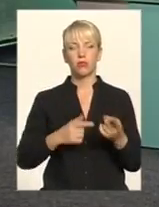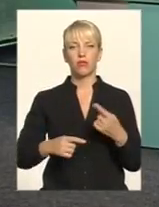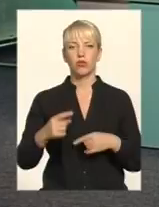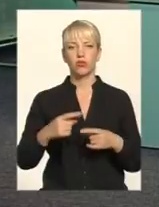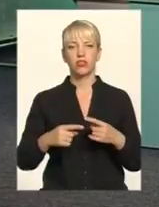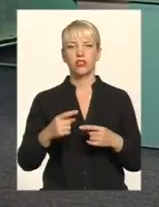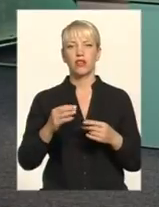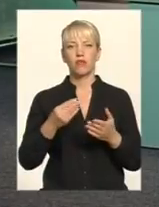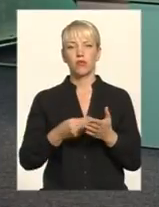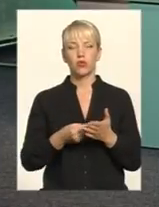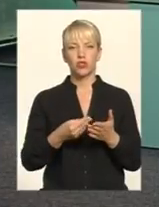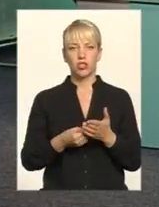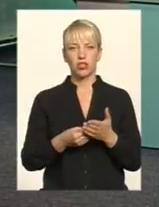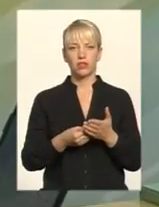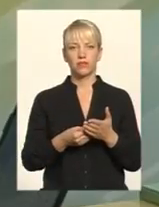назад в бюджет.